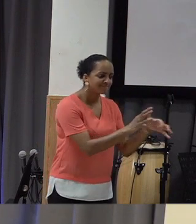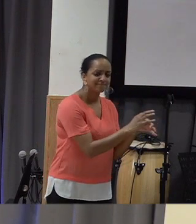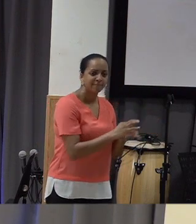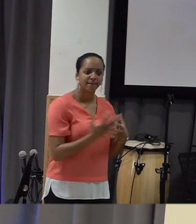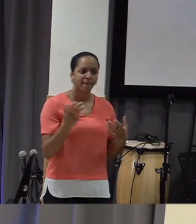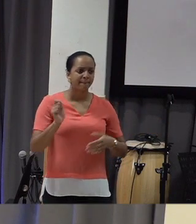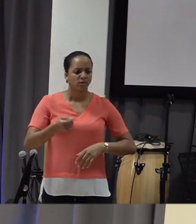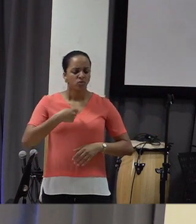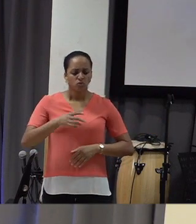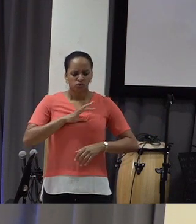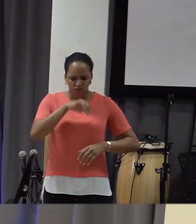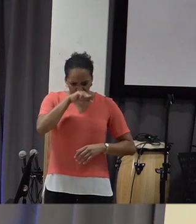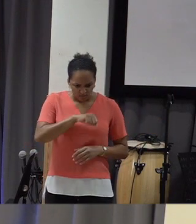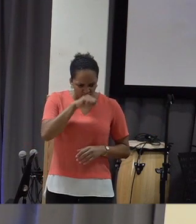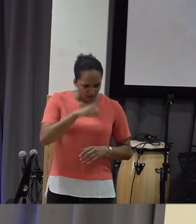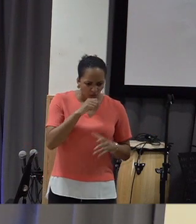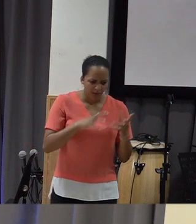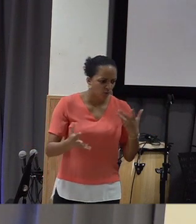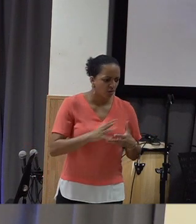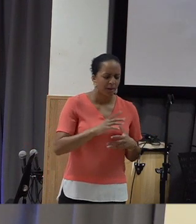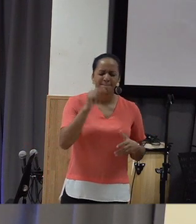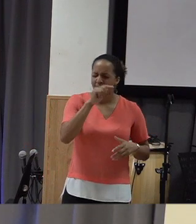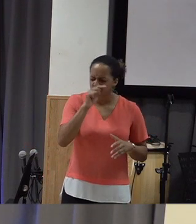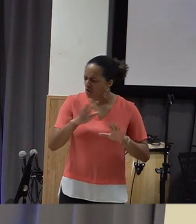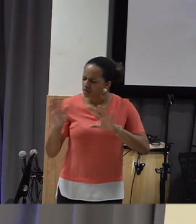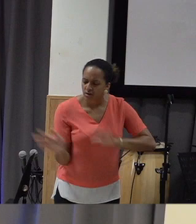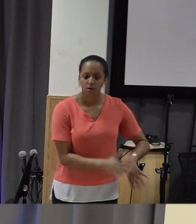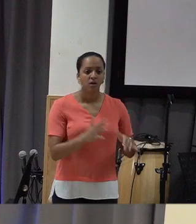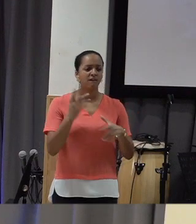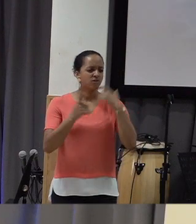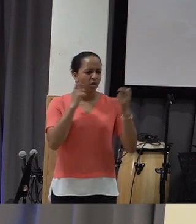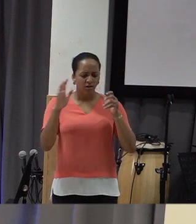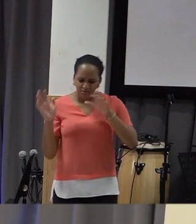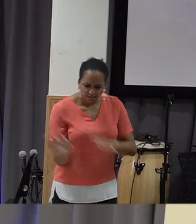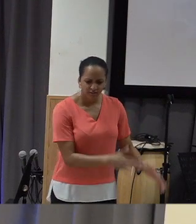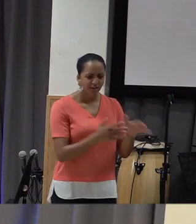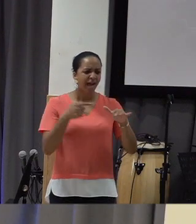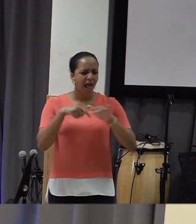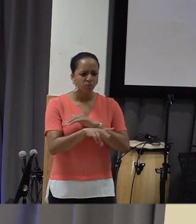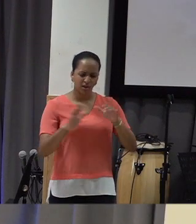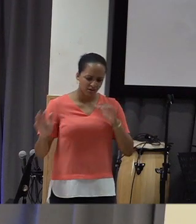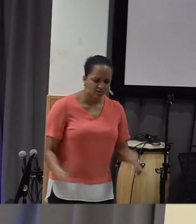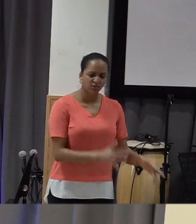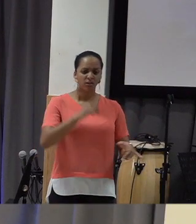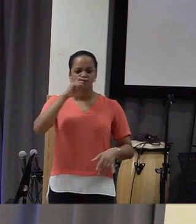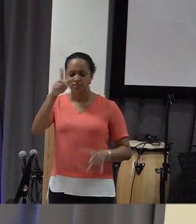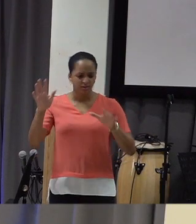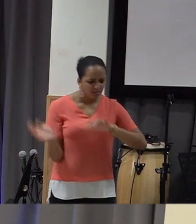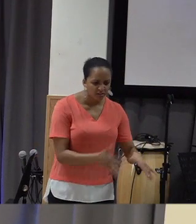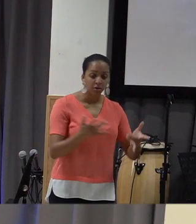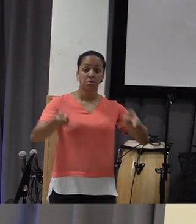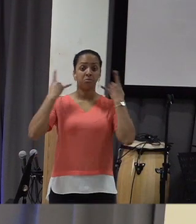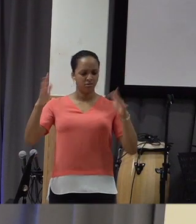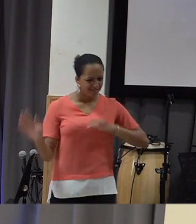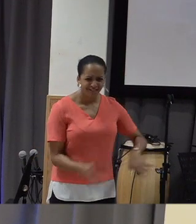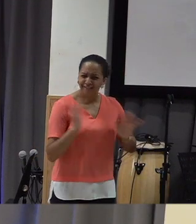passions orgueilleuses, nous renonçons au mensonge, nous renonçons à la violence, nous renonçons à l'adultère, à l'orgueil, à la convoitise, à l'idolâtrie,